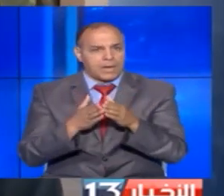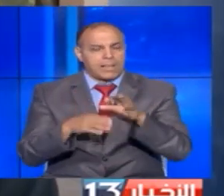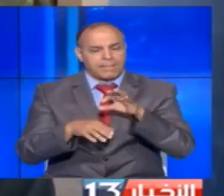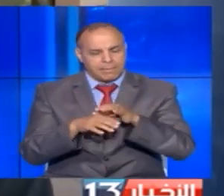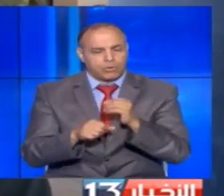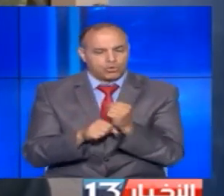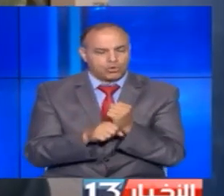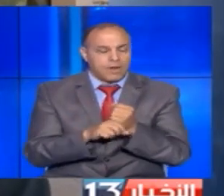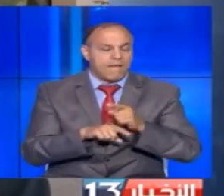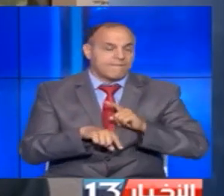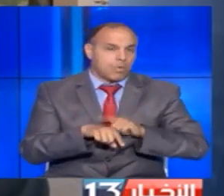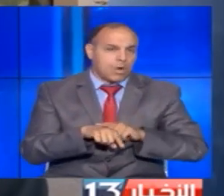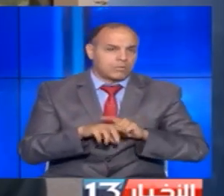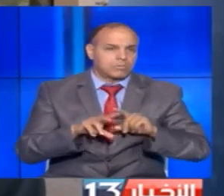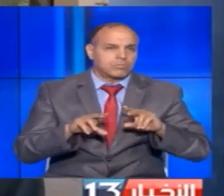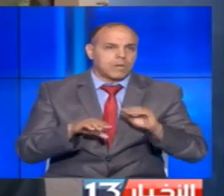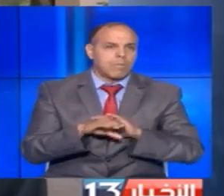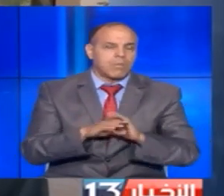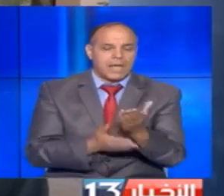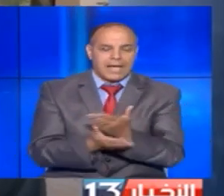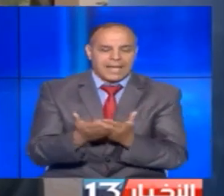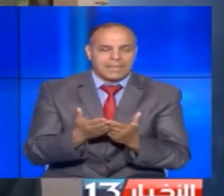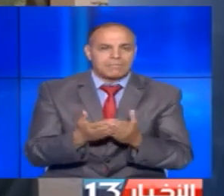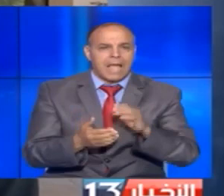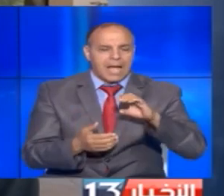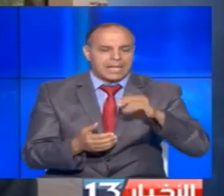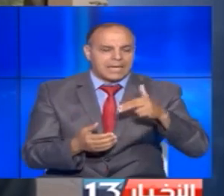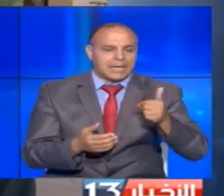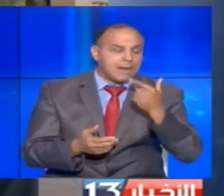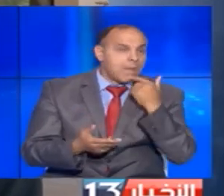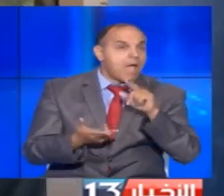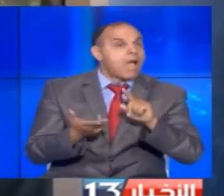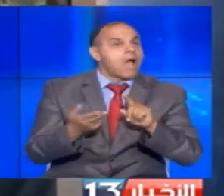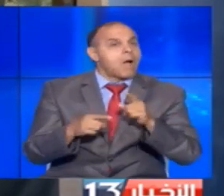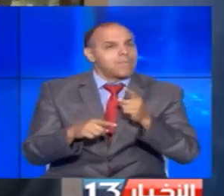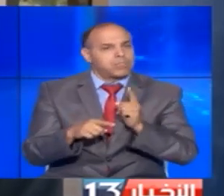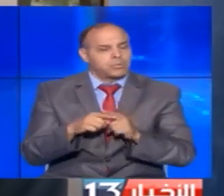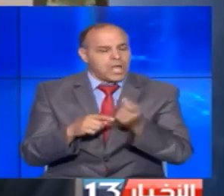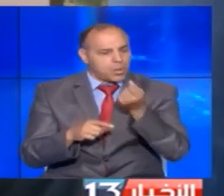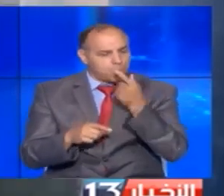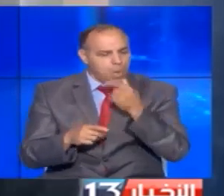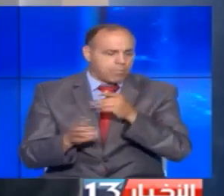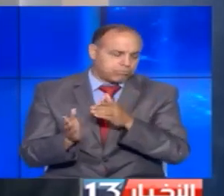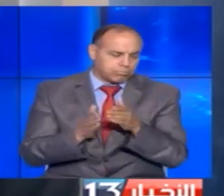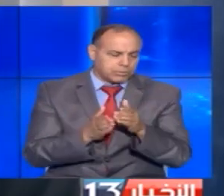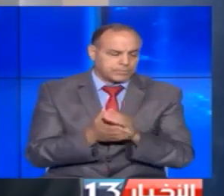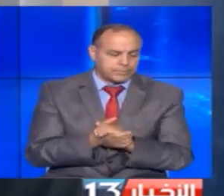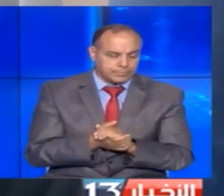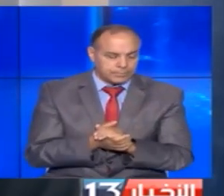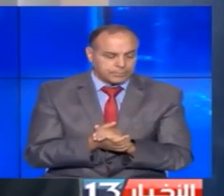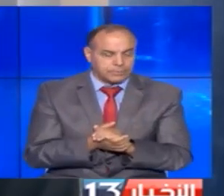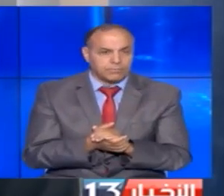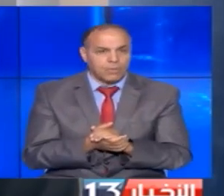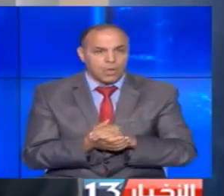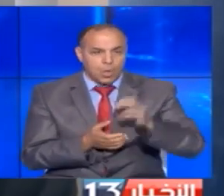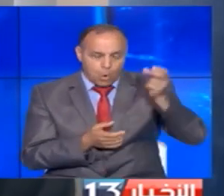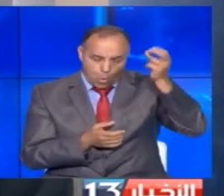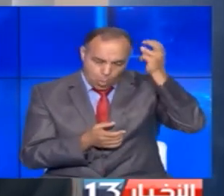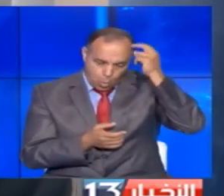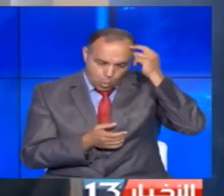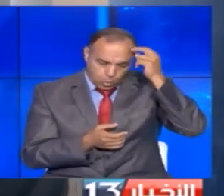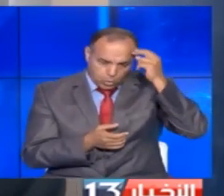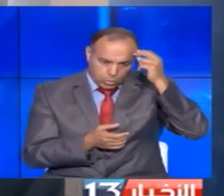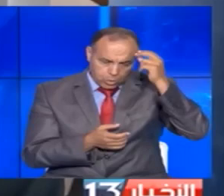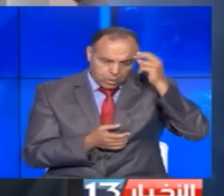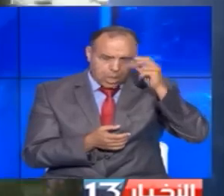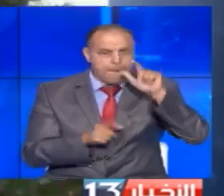في نفس الوقت كل مايتعلق بالخدمات لكن بما في ذلك الادويه او متى اخر